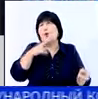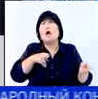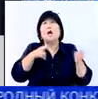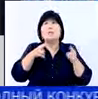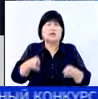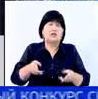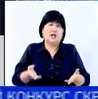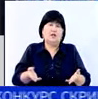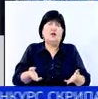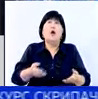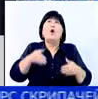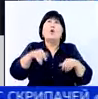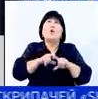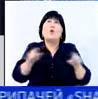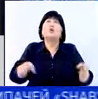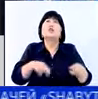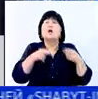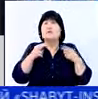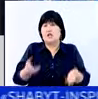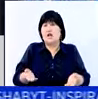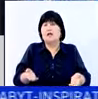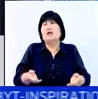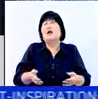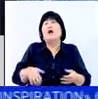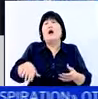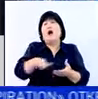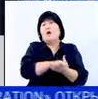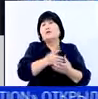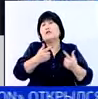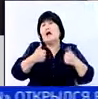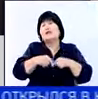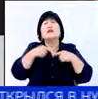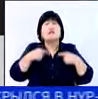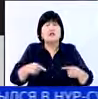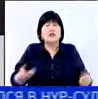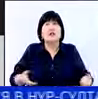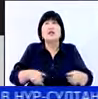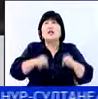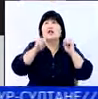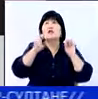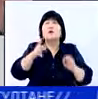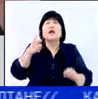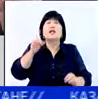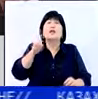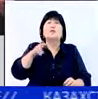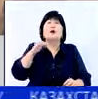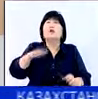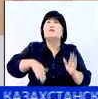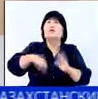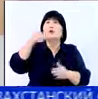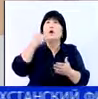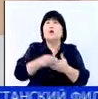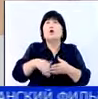приезжает, в колледжи приезжают, в общественные организации и так далее. Специалист из Германии достаточно высоко